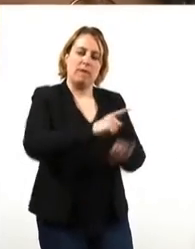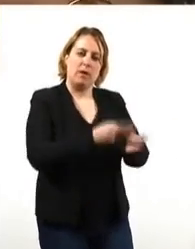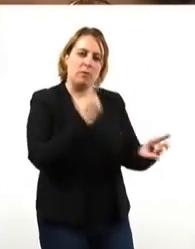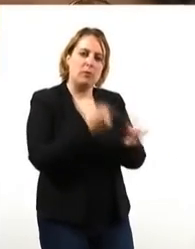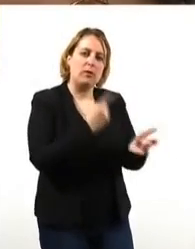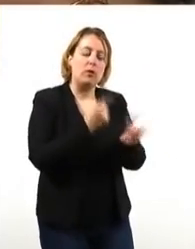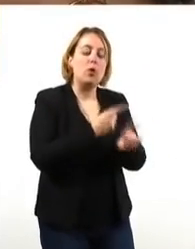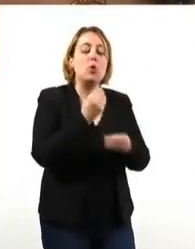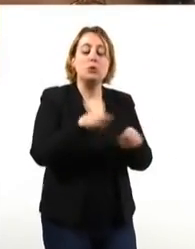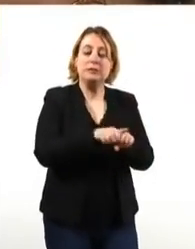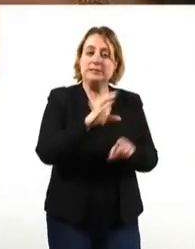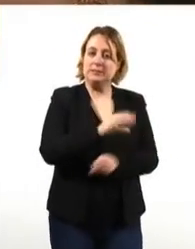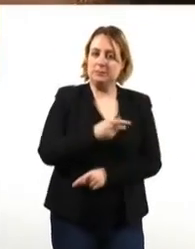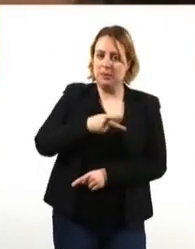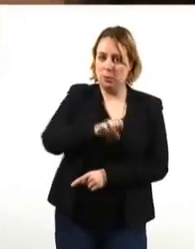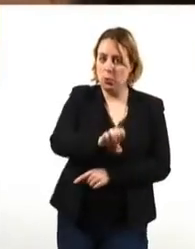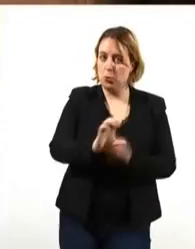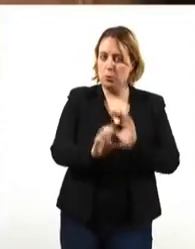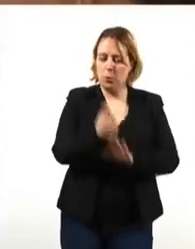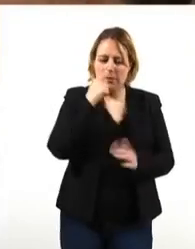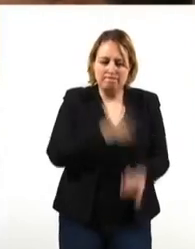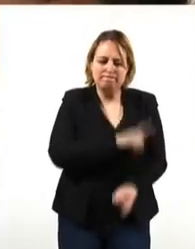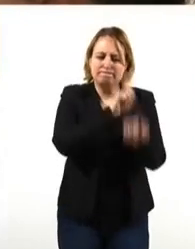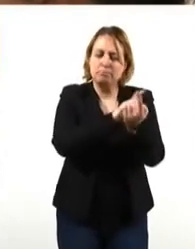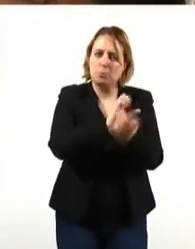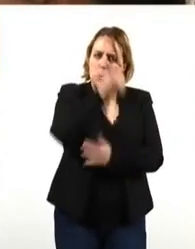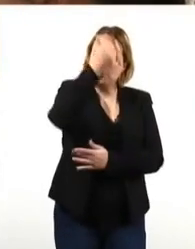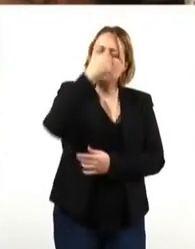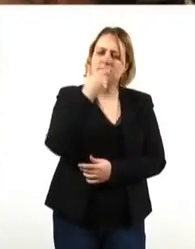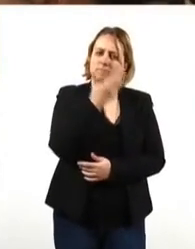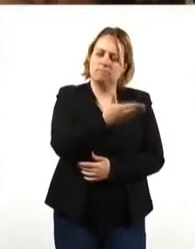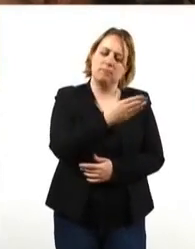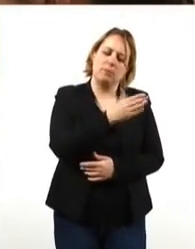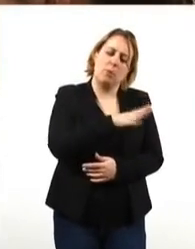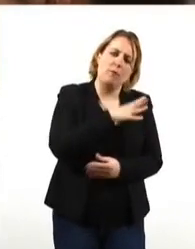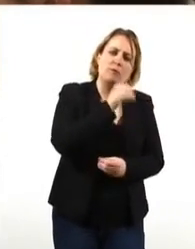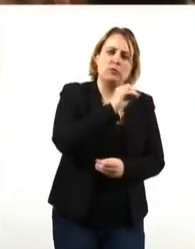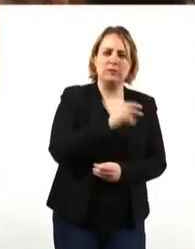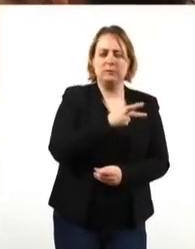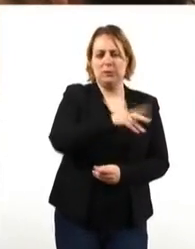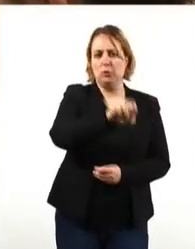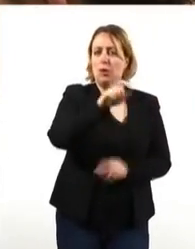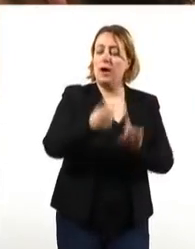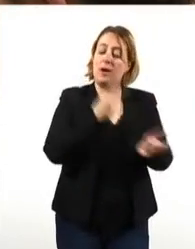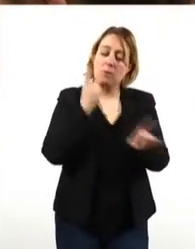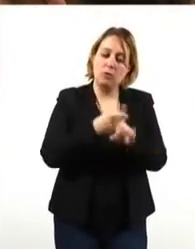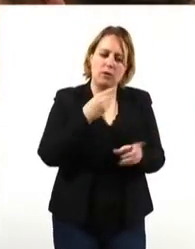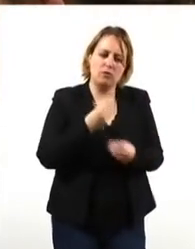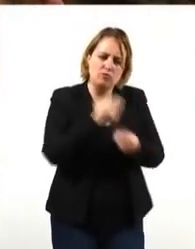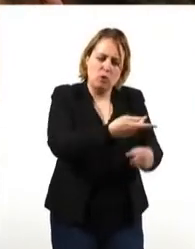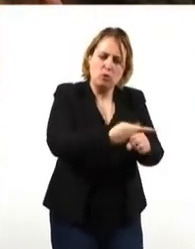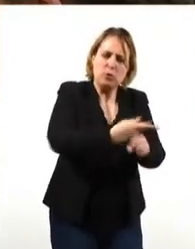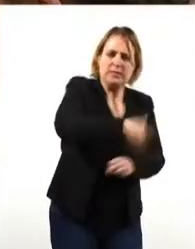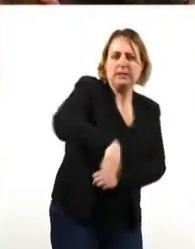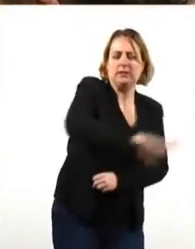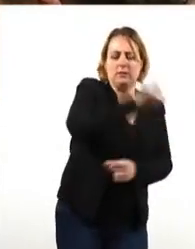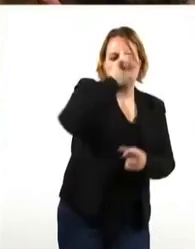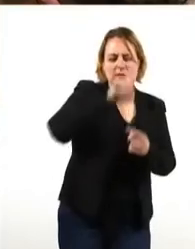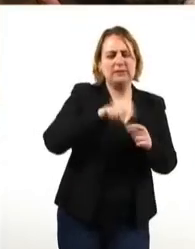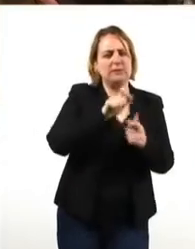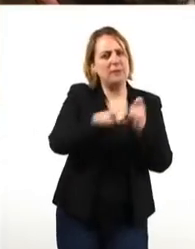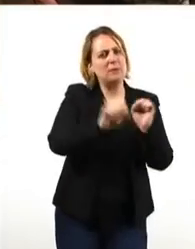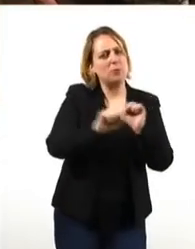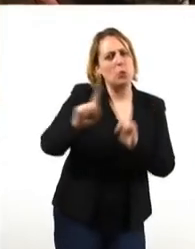ou parfois les CPE aussi, qu'on va voir en premier. Il faut qu'ils soient le plus d'outils possibles pour d'abord convoquer les